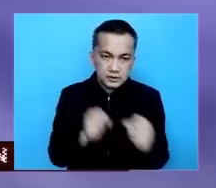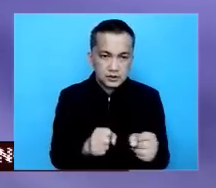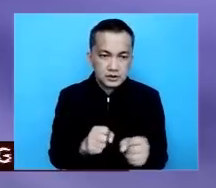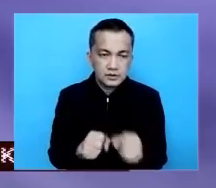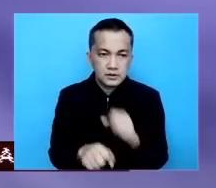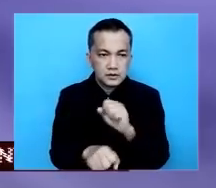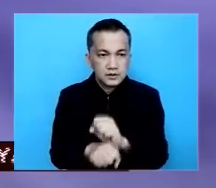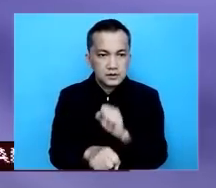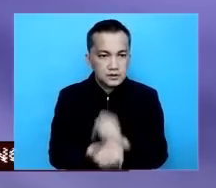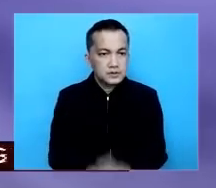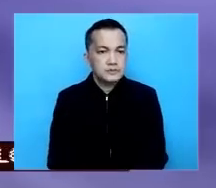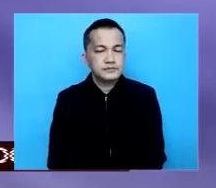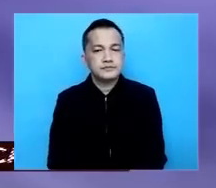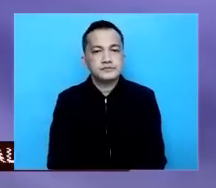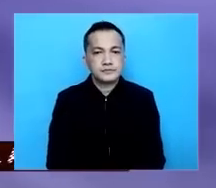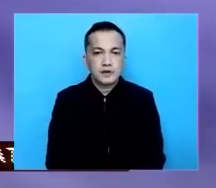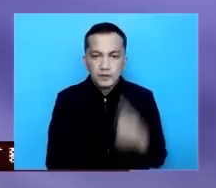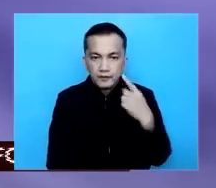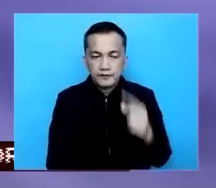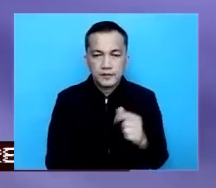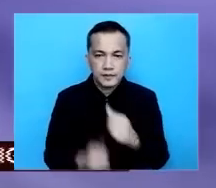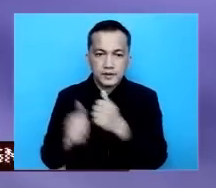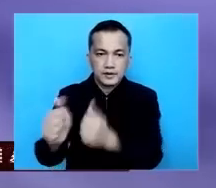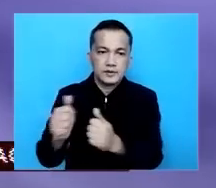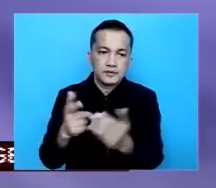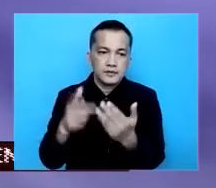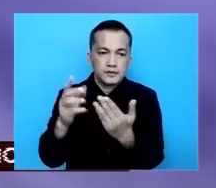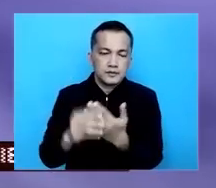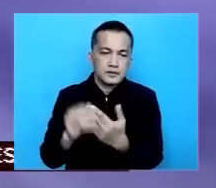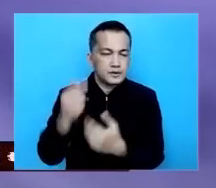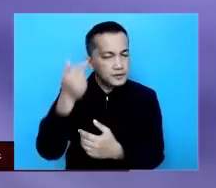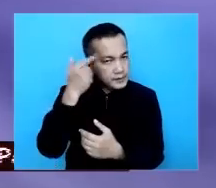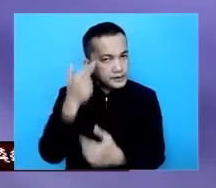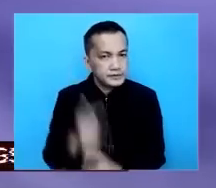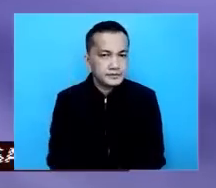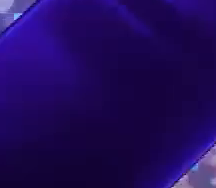naghahanap buhay para lang po masunod yung programa ng ating pamahalaan?